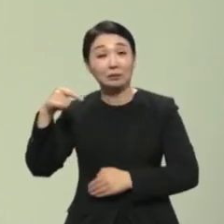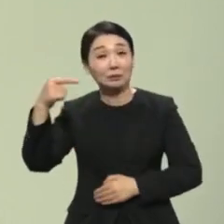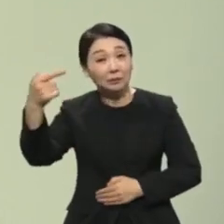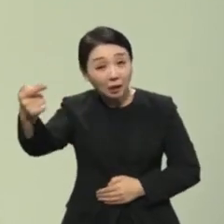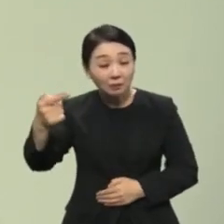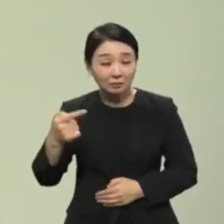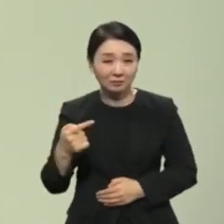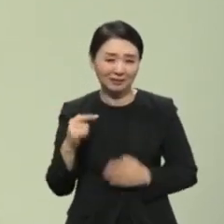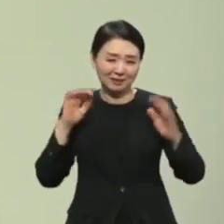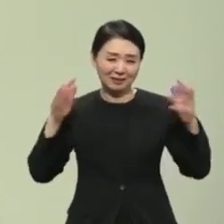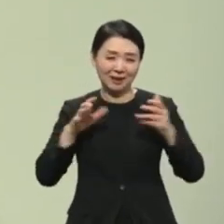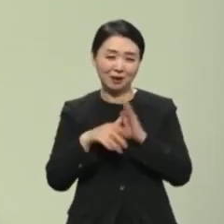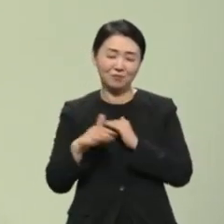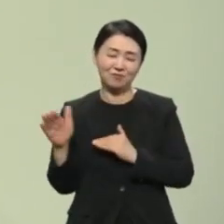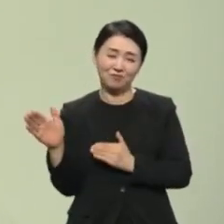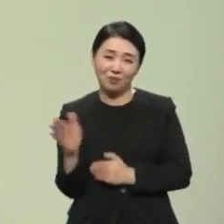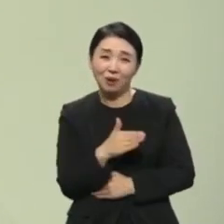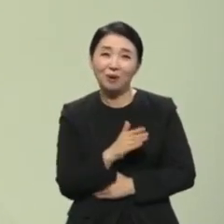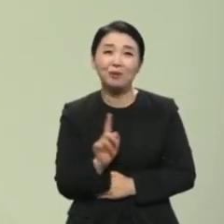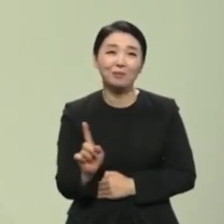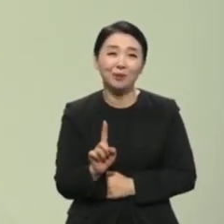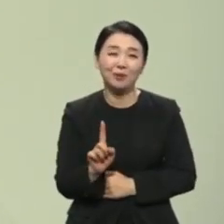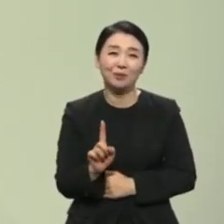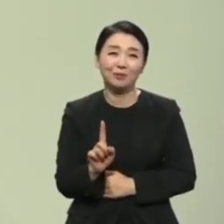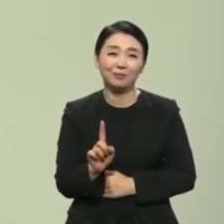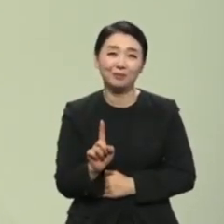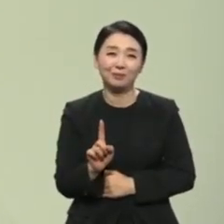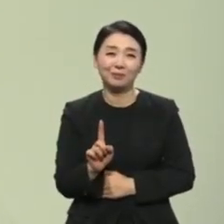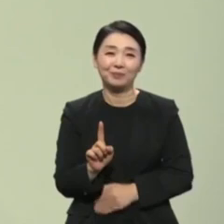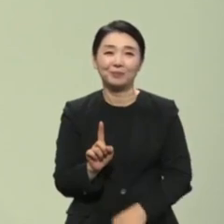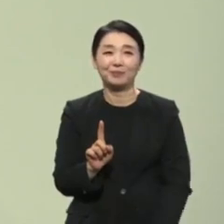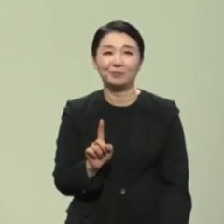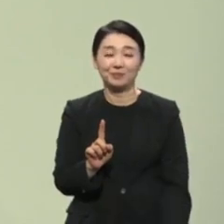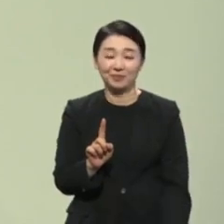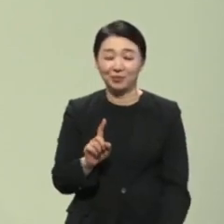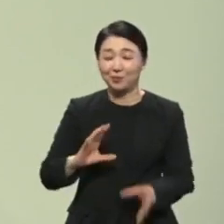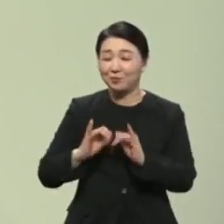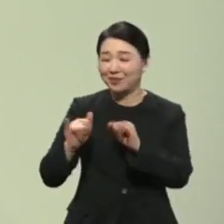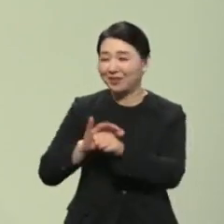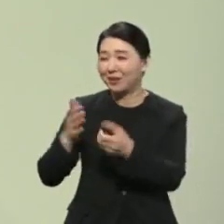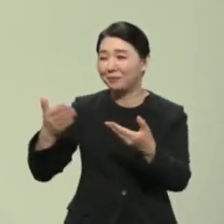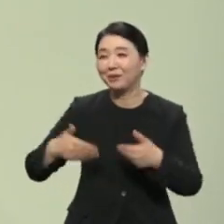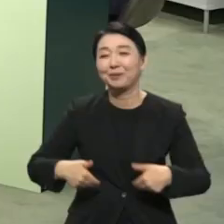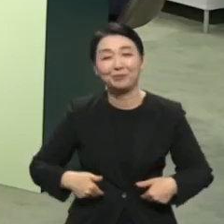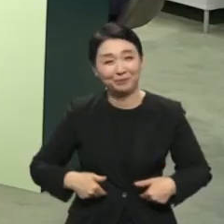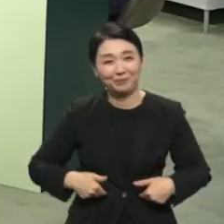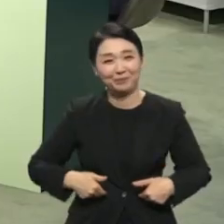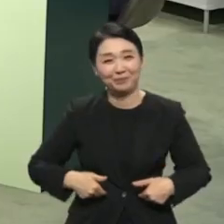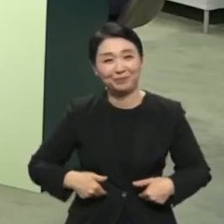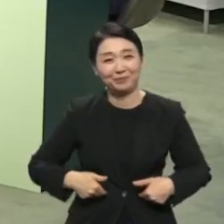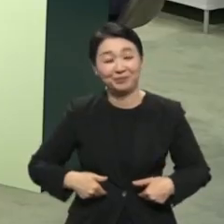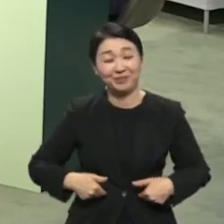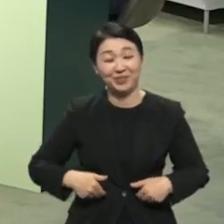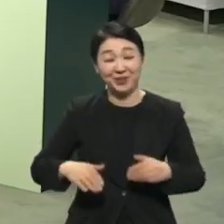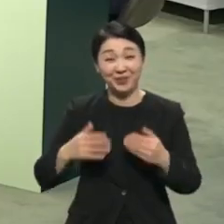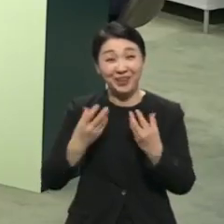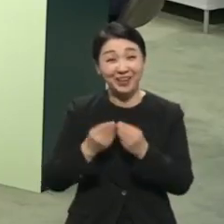본격적으로 이제 가을부터는 찬바람이 불면 예 저희들이 좀 국민들한테 사랑을 받아야 되지 않을까 이제